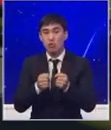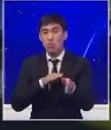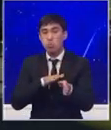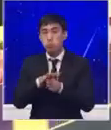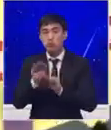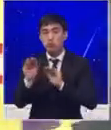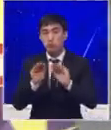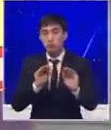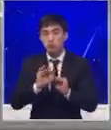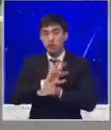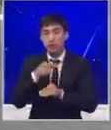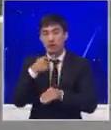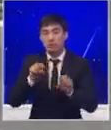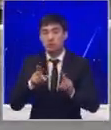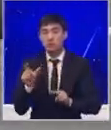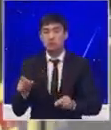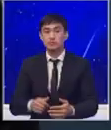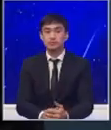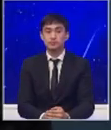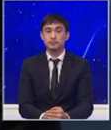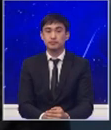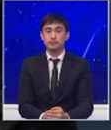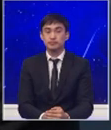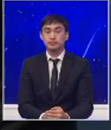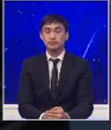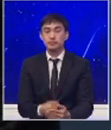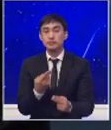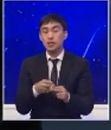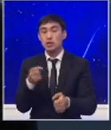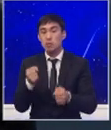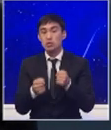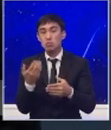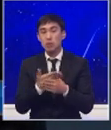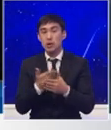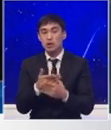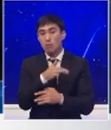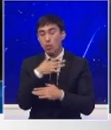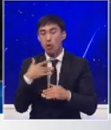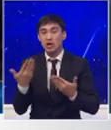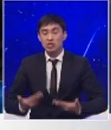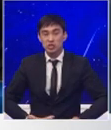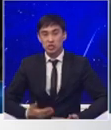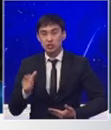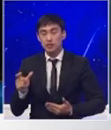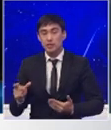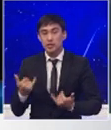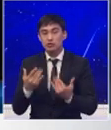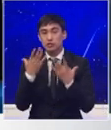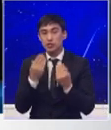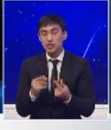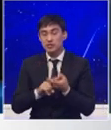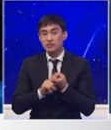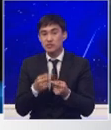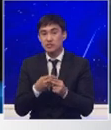полностью укомплектованы, отмечают специалисты. Данные машины помогли нам спасти не одну уже жизнь. И на сегодняшний день, вот, в связи с